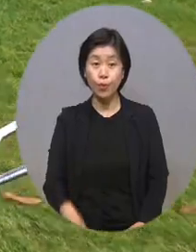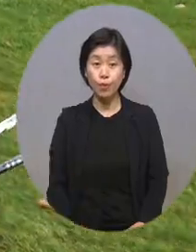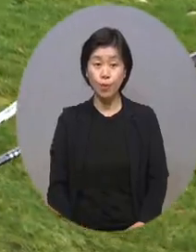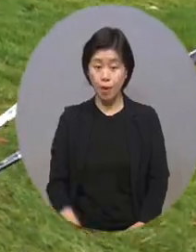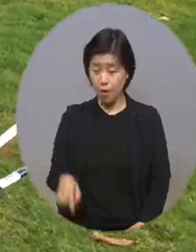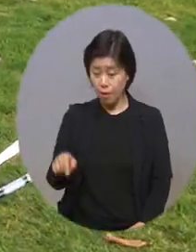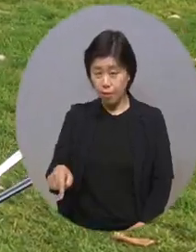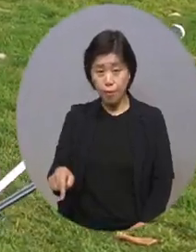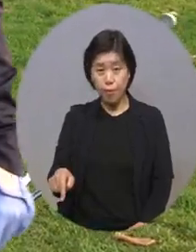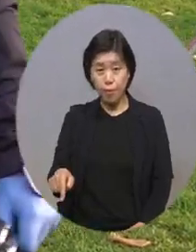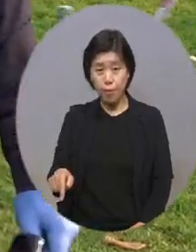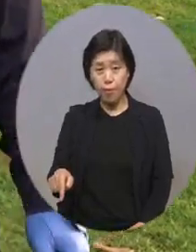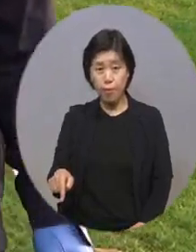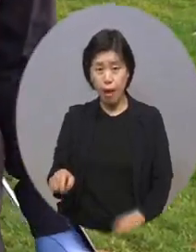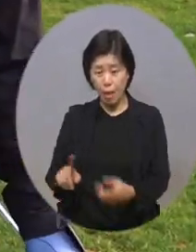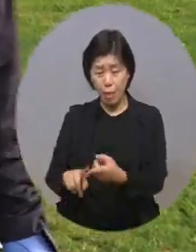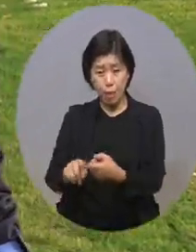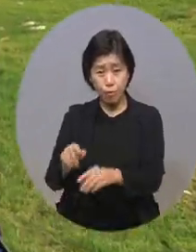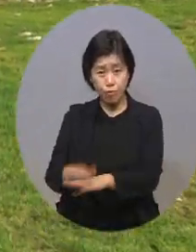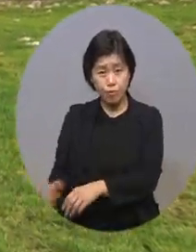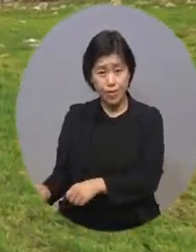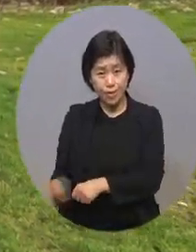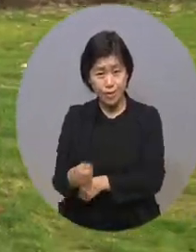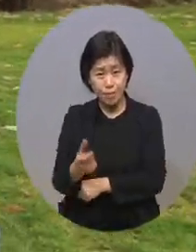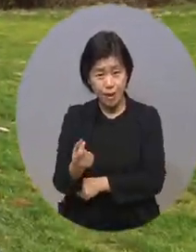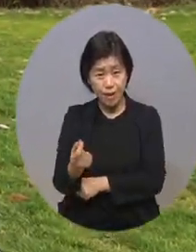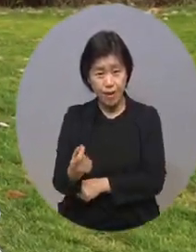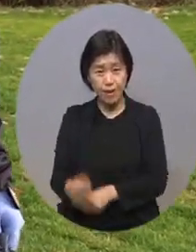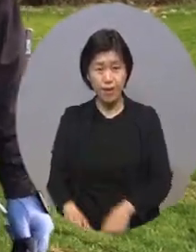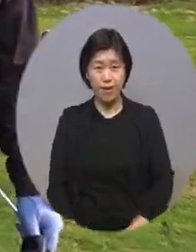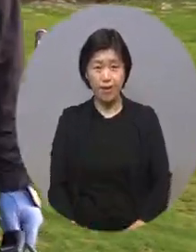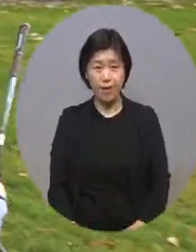이런 건 못 치우고 치는 거죠?